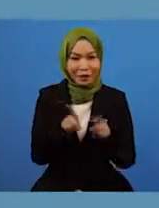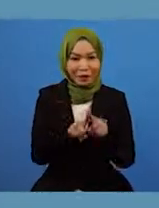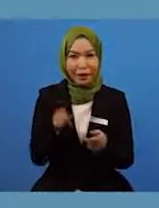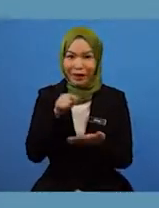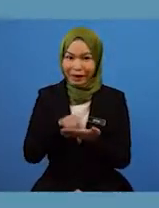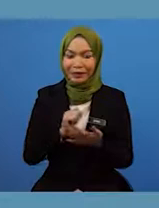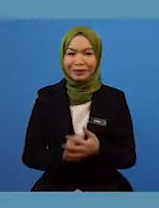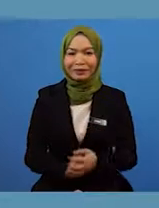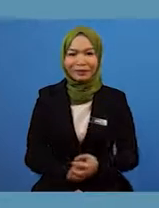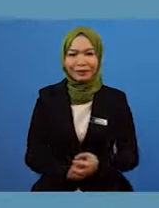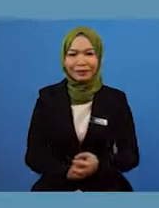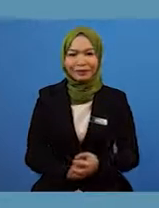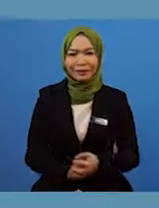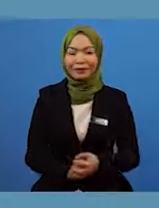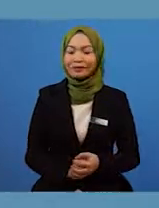ini.